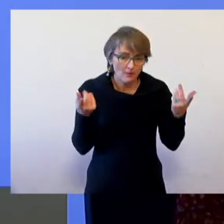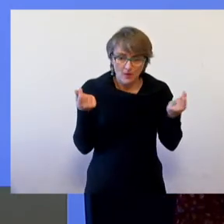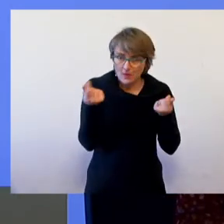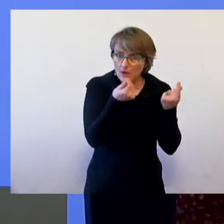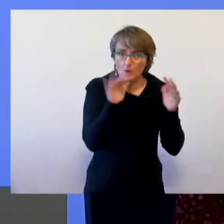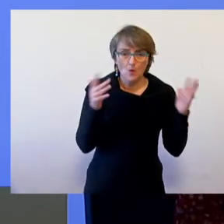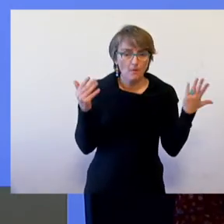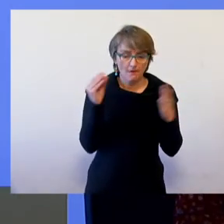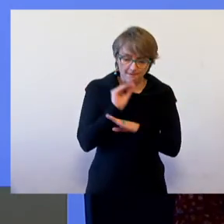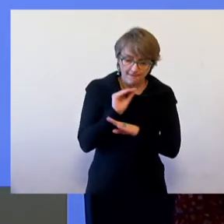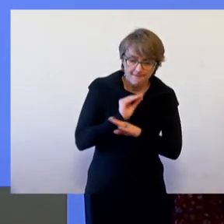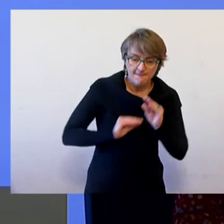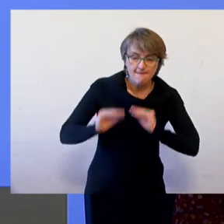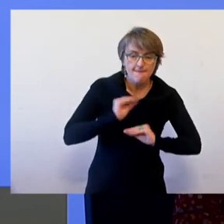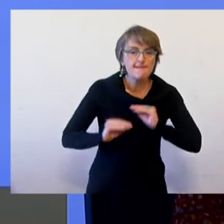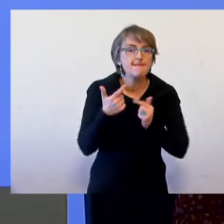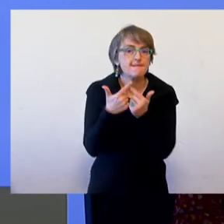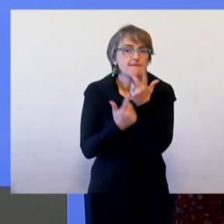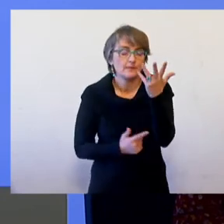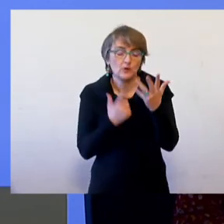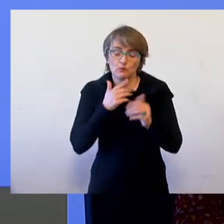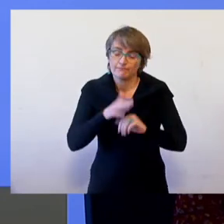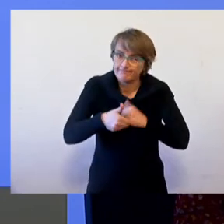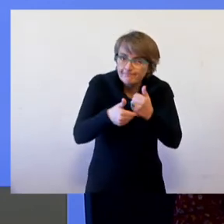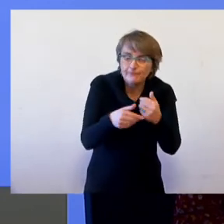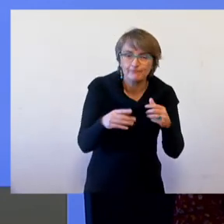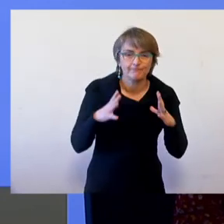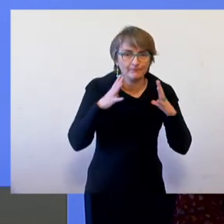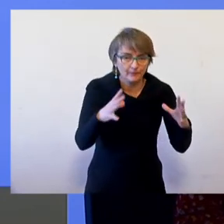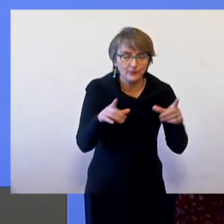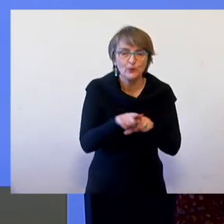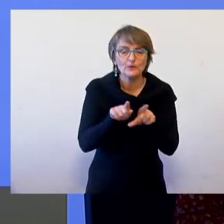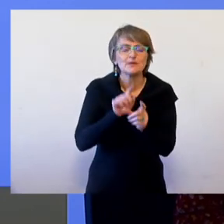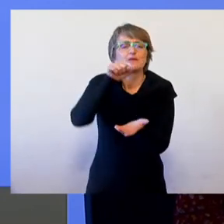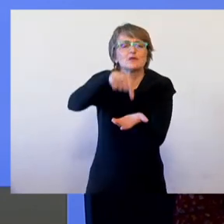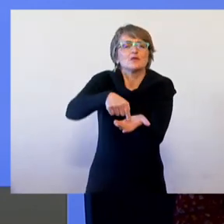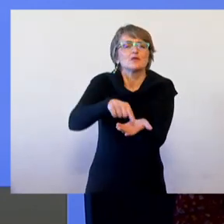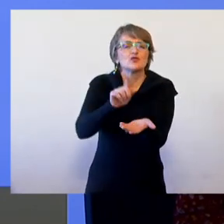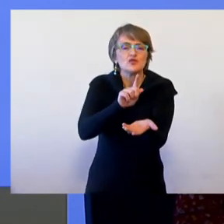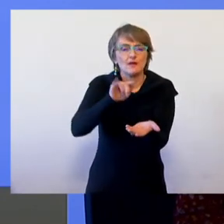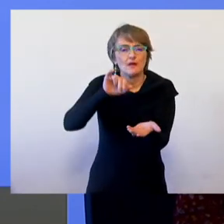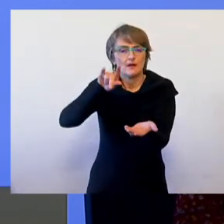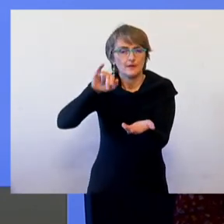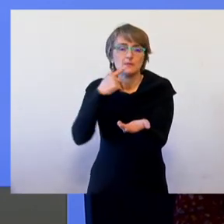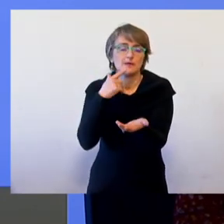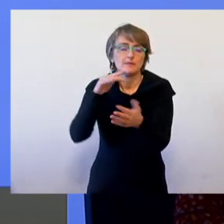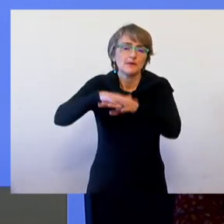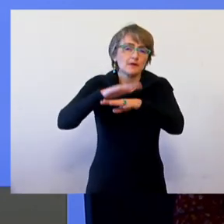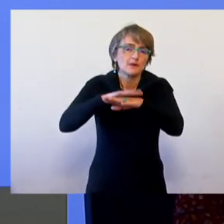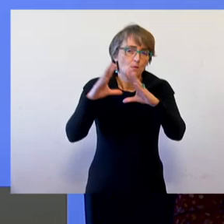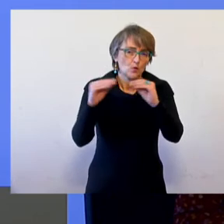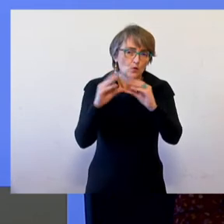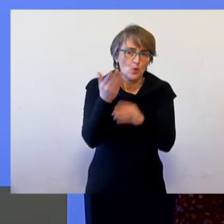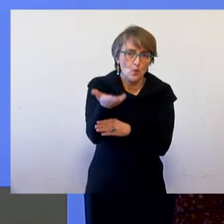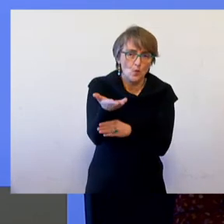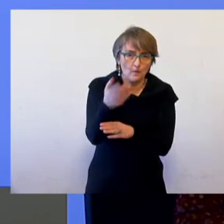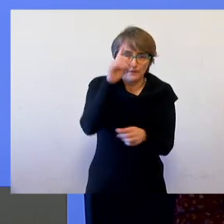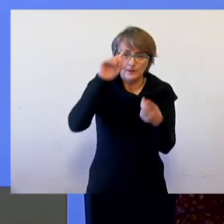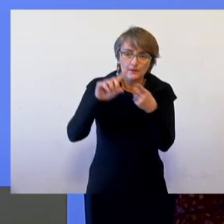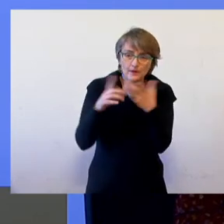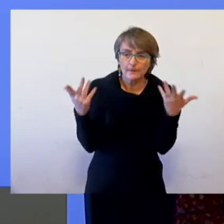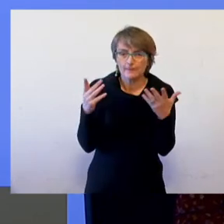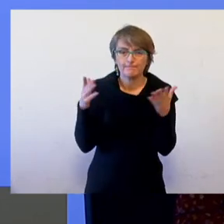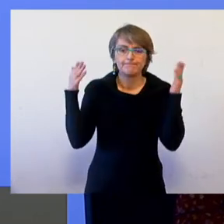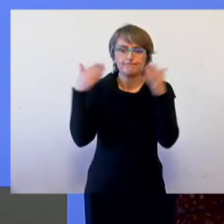efforçons de soutenir. C'est demain au centre Gisèle Halimi à La Mosson, tout un travail sur les questions de